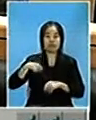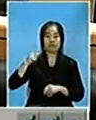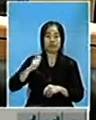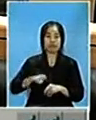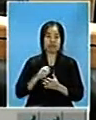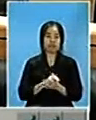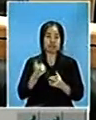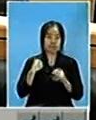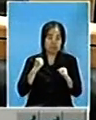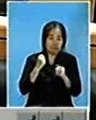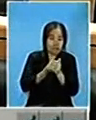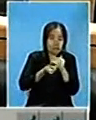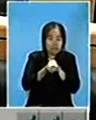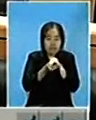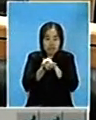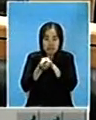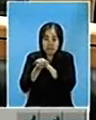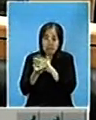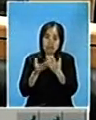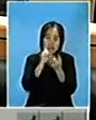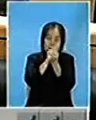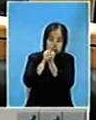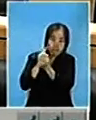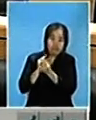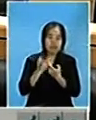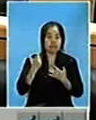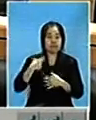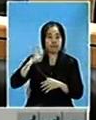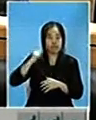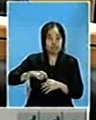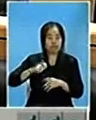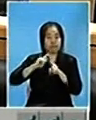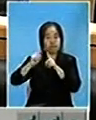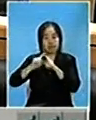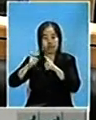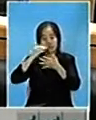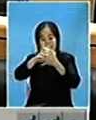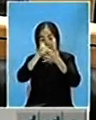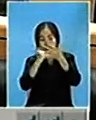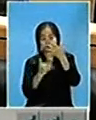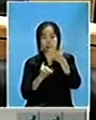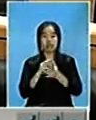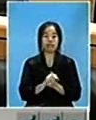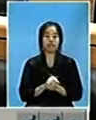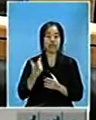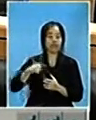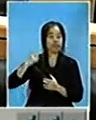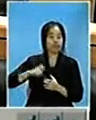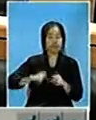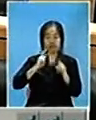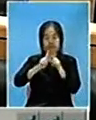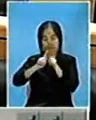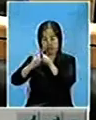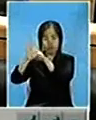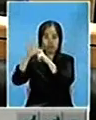การพยายามวิ่งเต้นศาลยุติธรรมไม่ว่าศาลรัฐธรรมนูญหรือศาลฎีกาหรือศาลยุติธรรมทุกประเภทมาตลอ